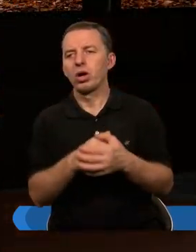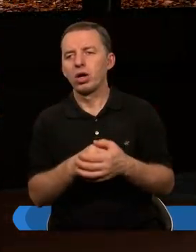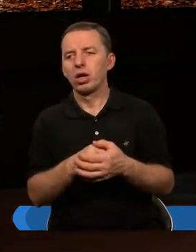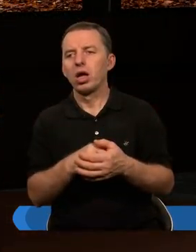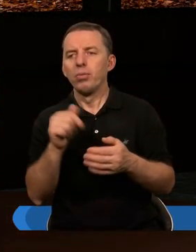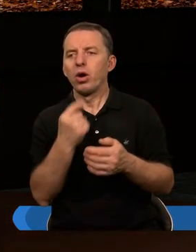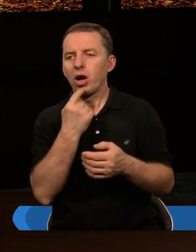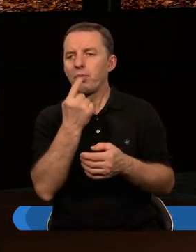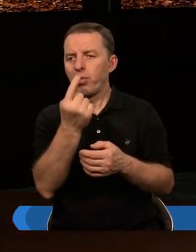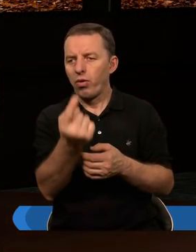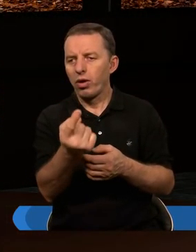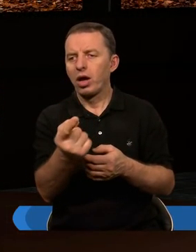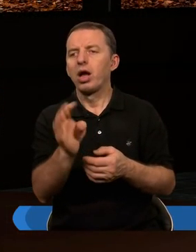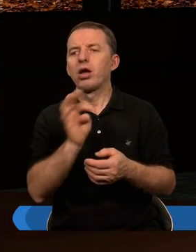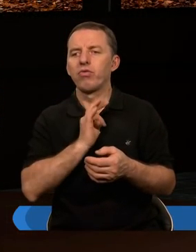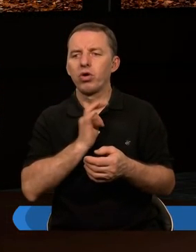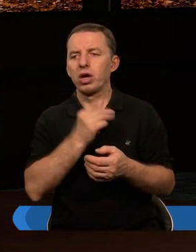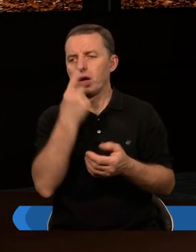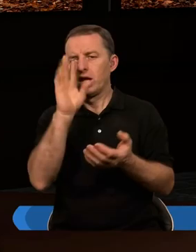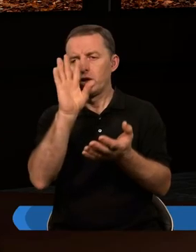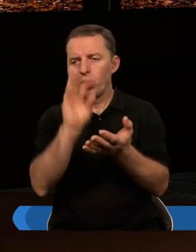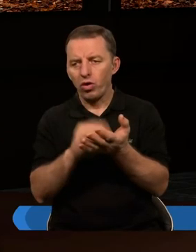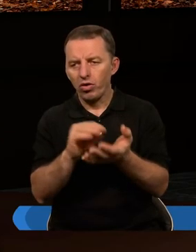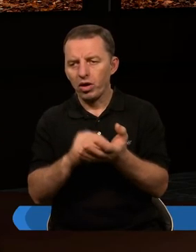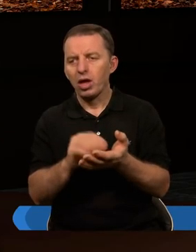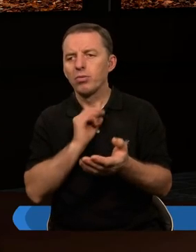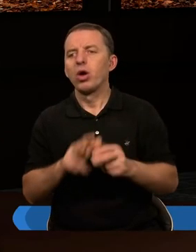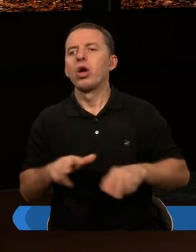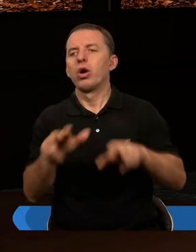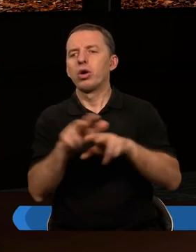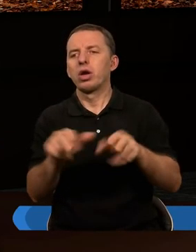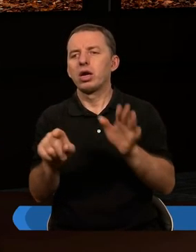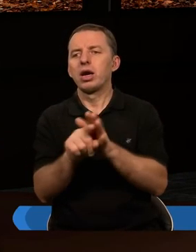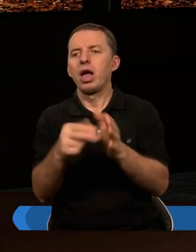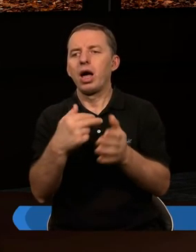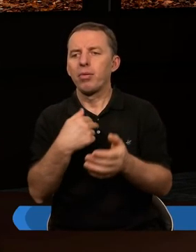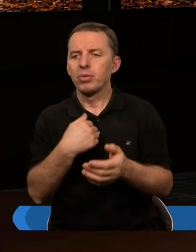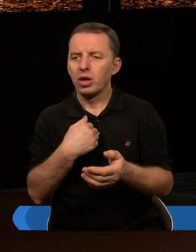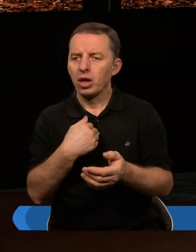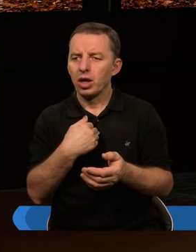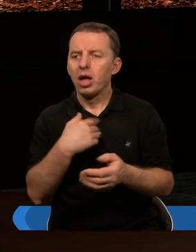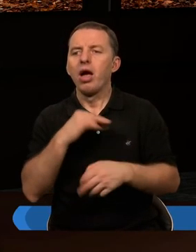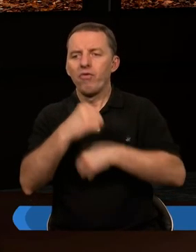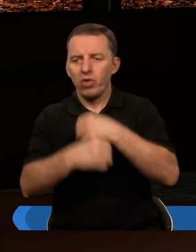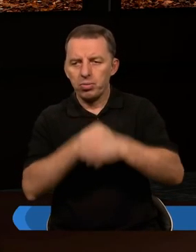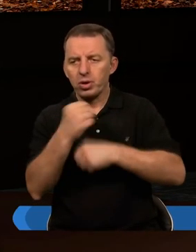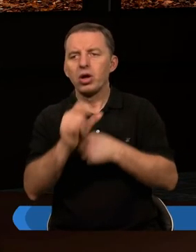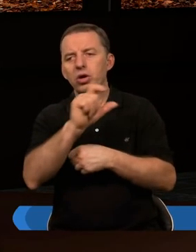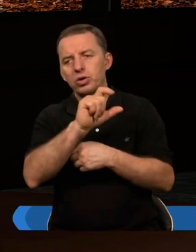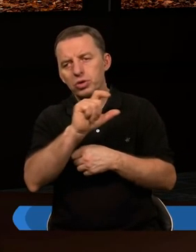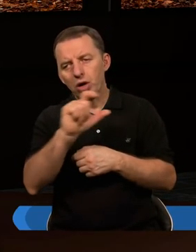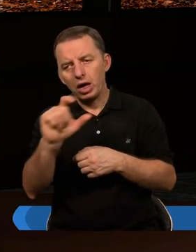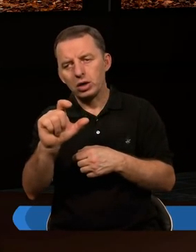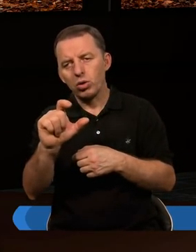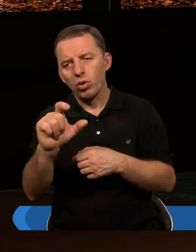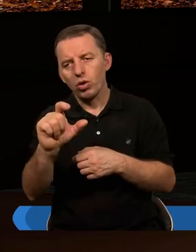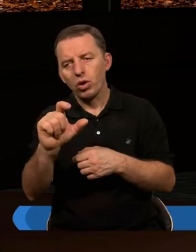Ja mogę powiedzieć ze swojego takiego doświadczenia i mojej rodziny, że dla mnie wypracowanie czasu